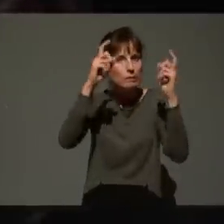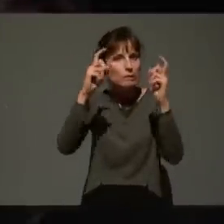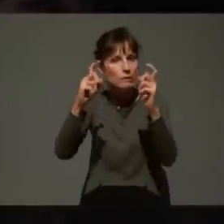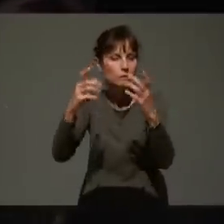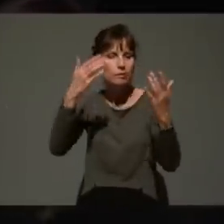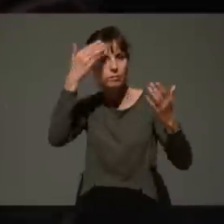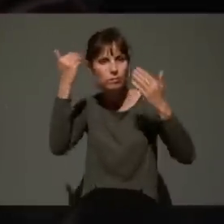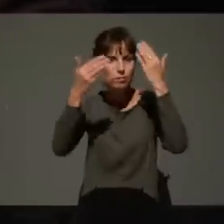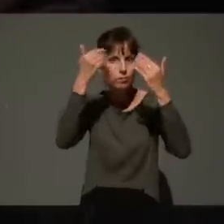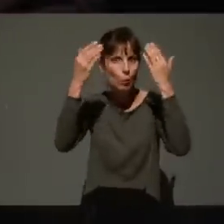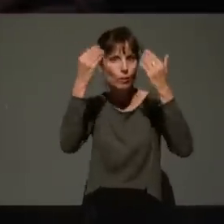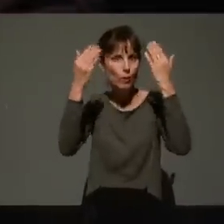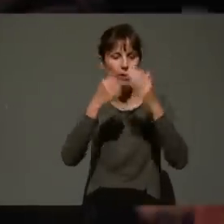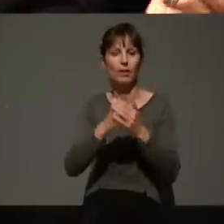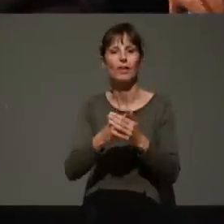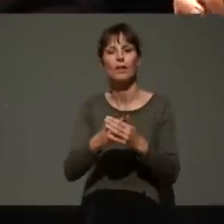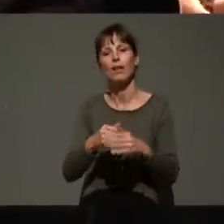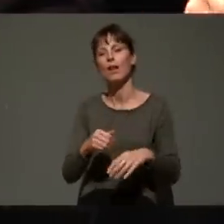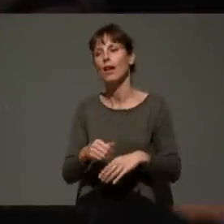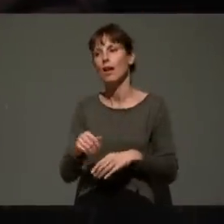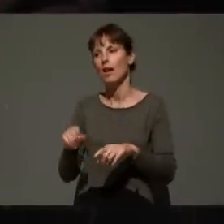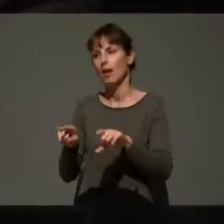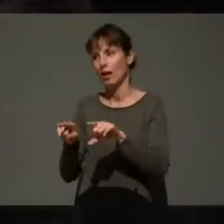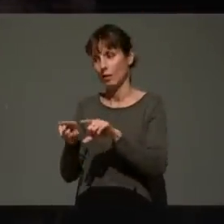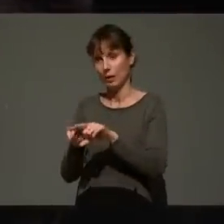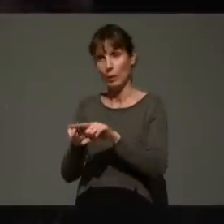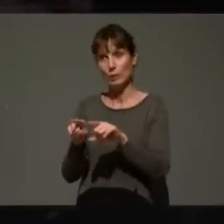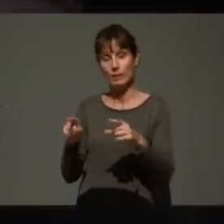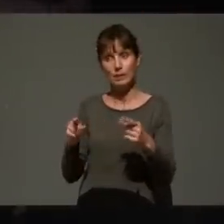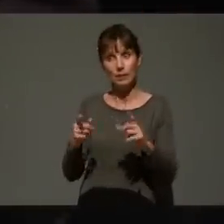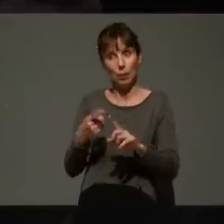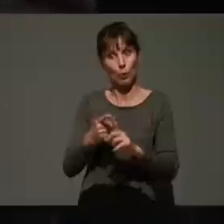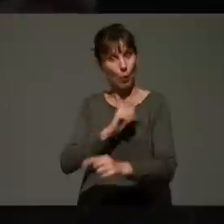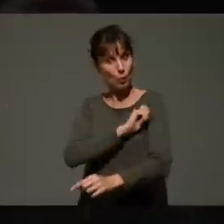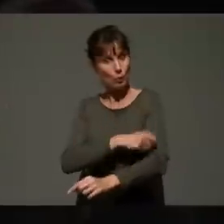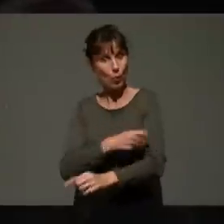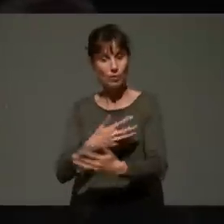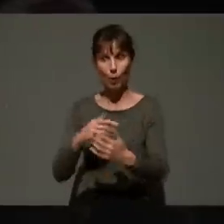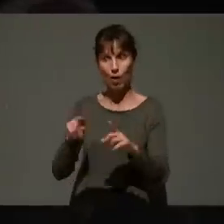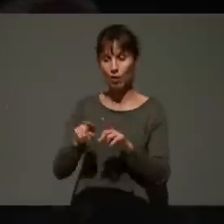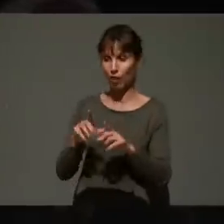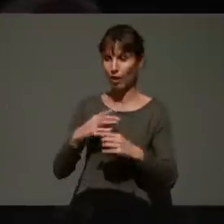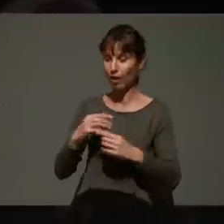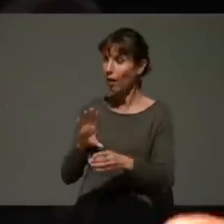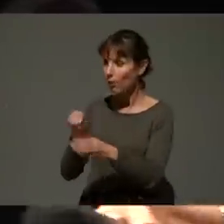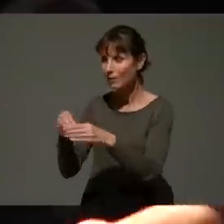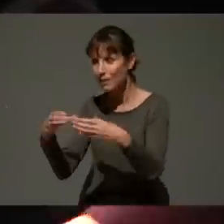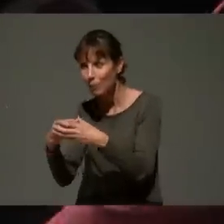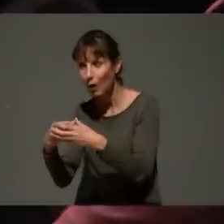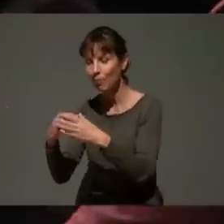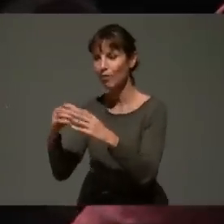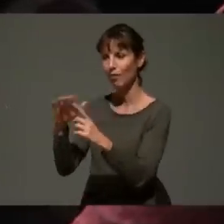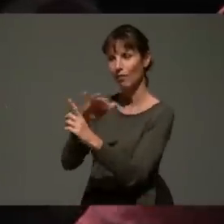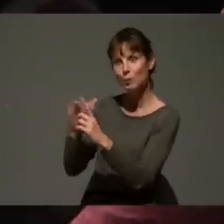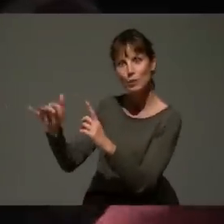mais la pratique sportive, c'est aussi la socialisation des gens. La danse, par exemple. Voilà, donc ça compte aussi, c'est multifactoriel. Ça a un effet tout à